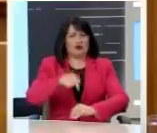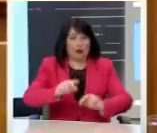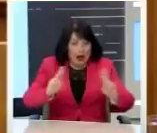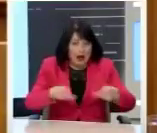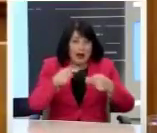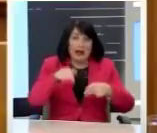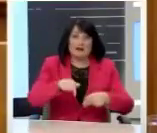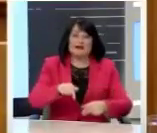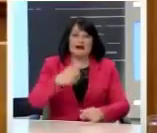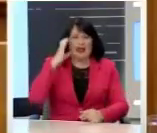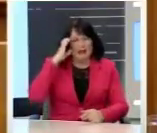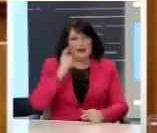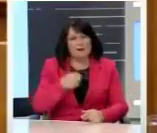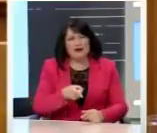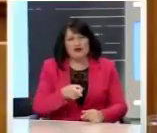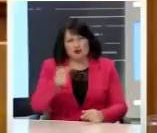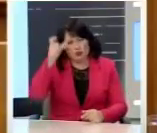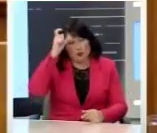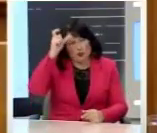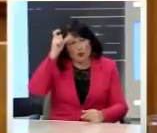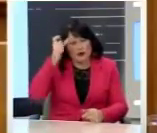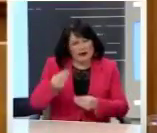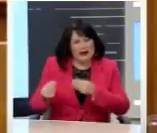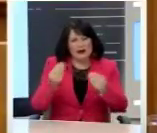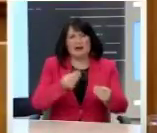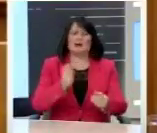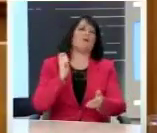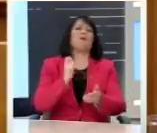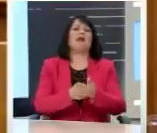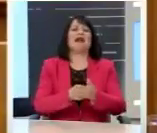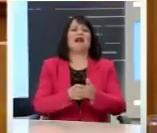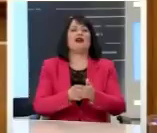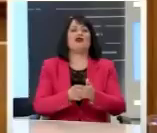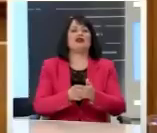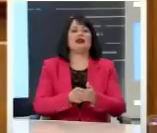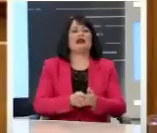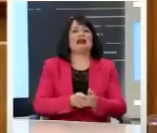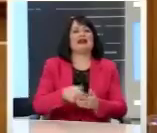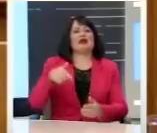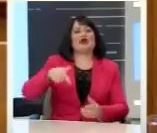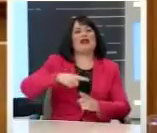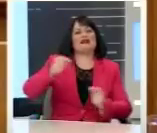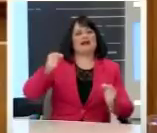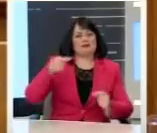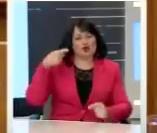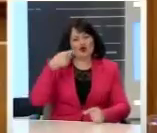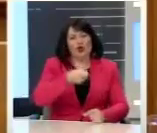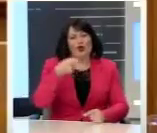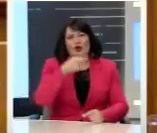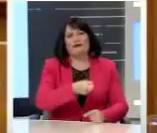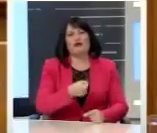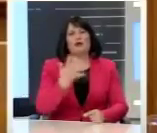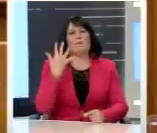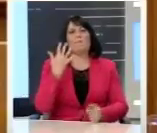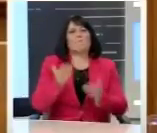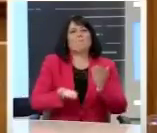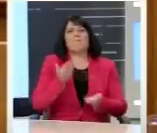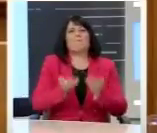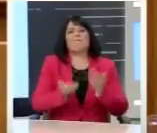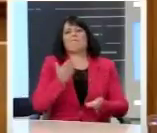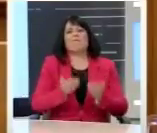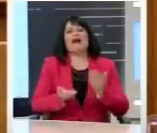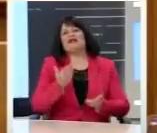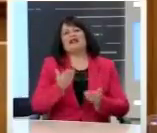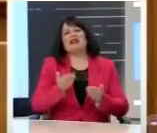συνάδελφοι, είναι αυτή που πλήρωσε τους δολοφόνους του Θεόφιλου Γεωργιάδη στην Κύπρο. 5 κιλά πήραν στα χέρια τους οι δολοφόνοι του